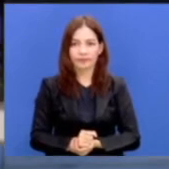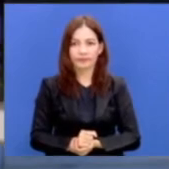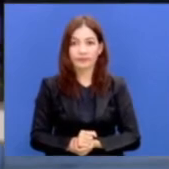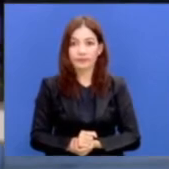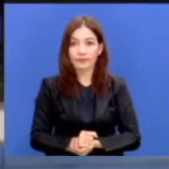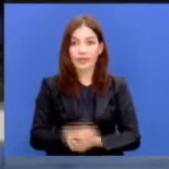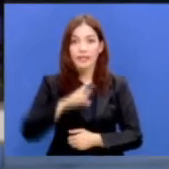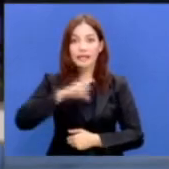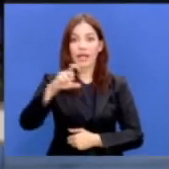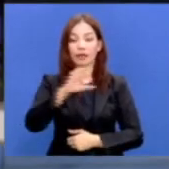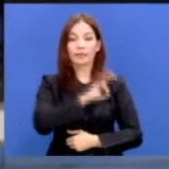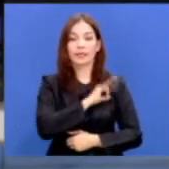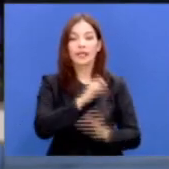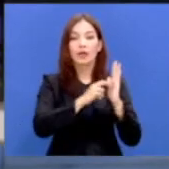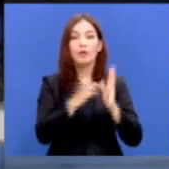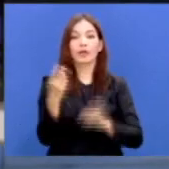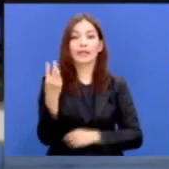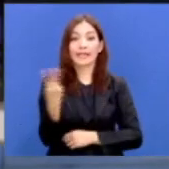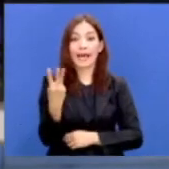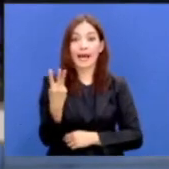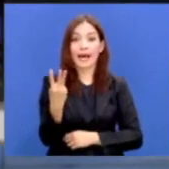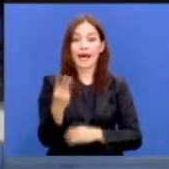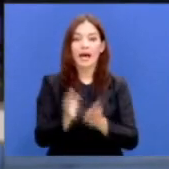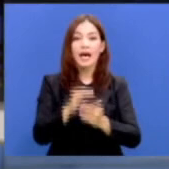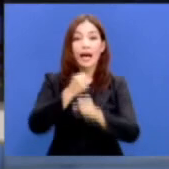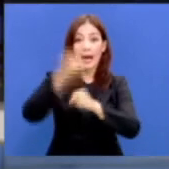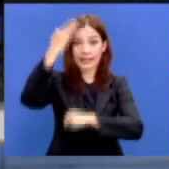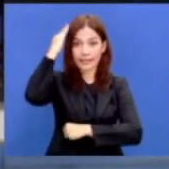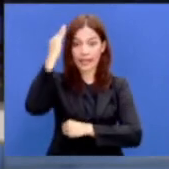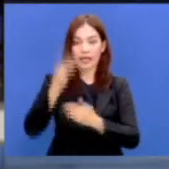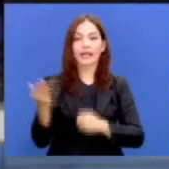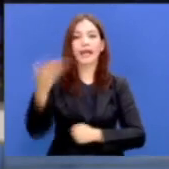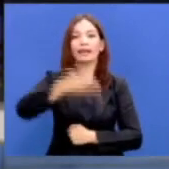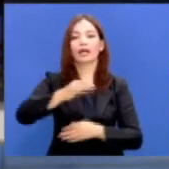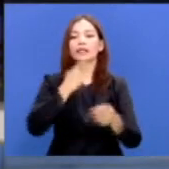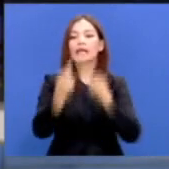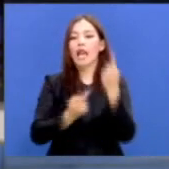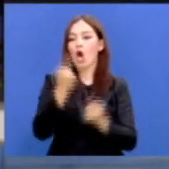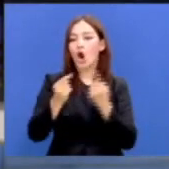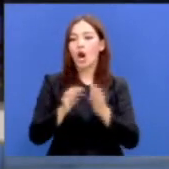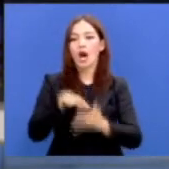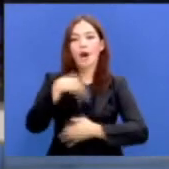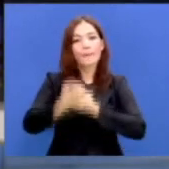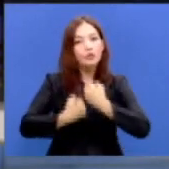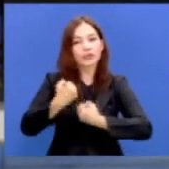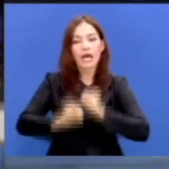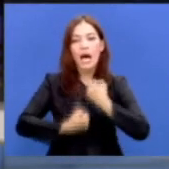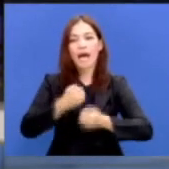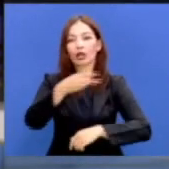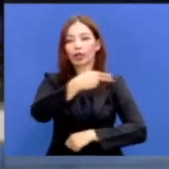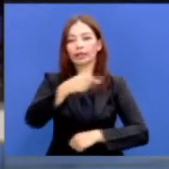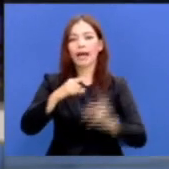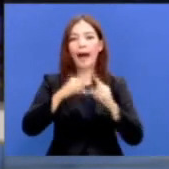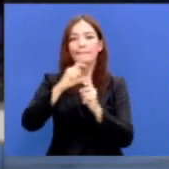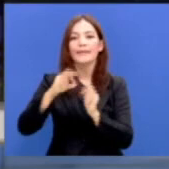sementara itu calon Presiden nomor urut 3 Ganjar pranowo juga hadir dalam dialog dengan Asosiasi Pengusaha Indonesia atau apindo dalam